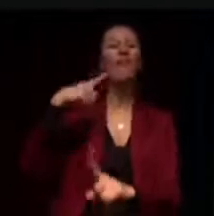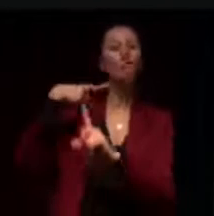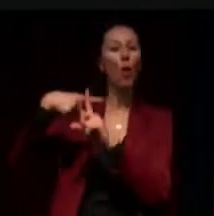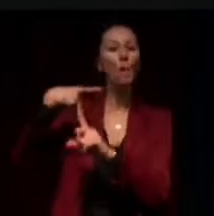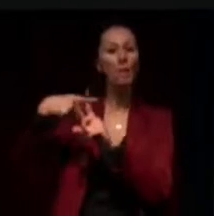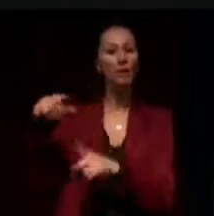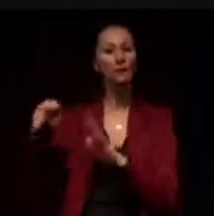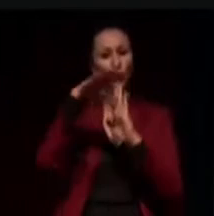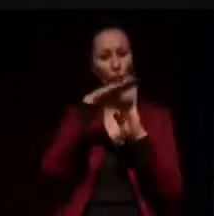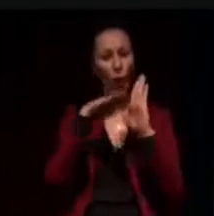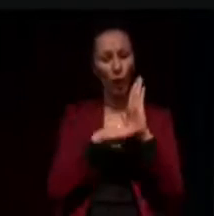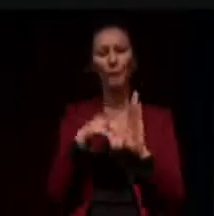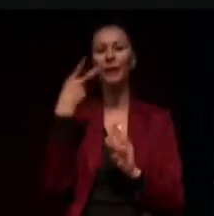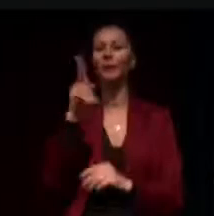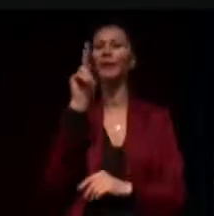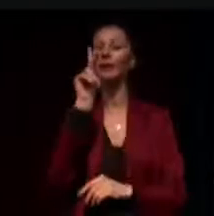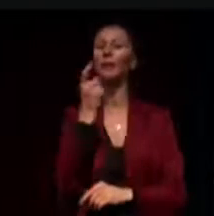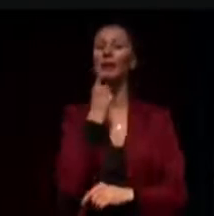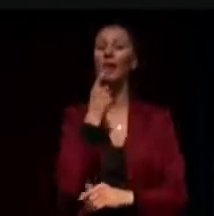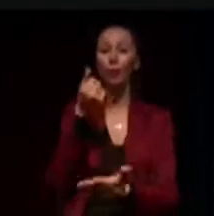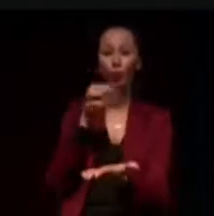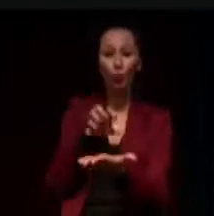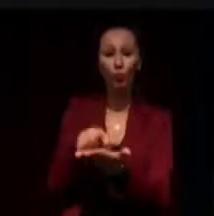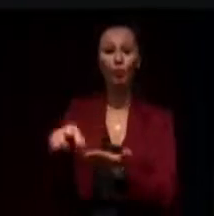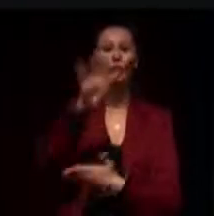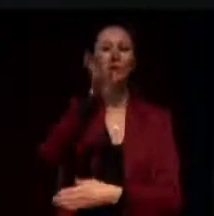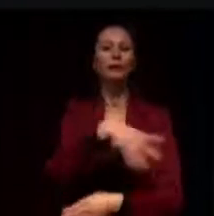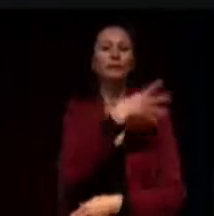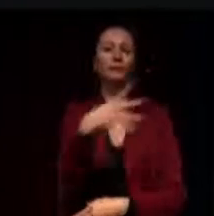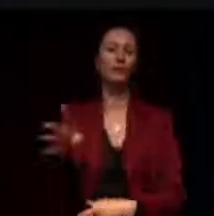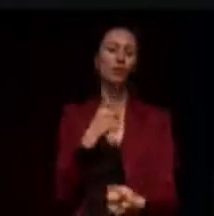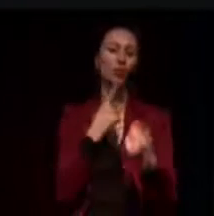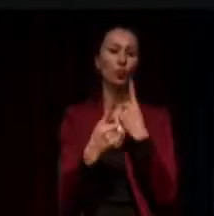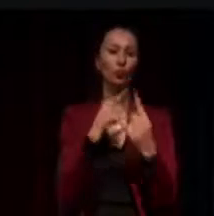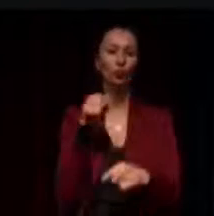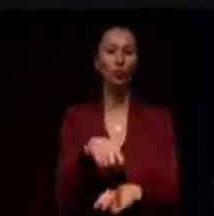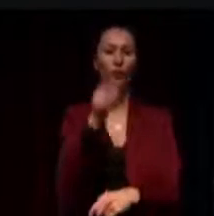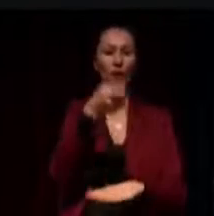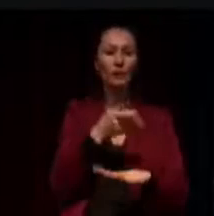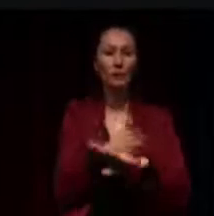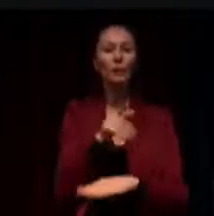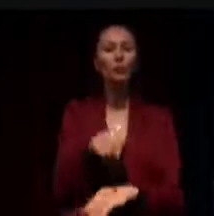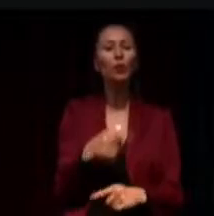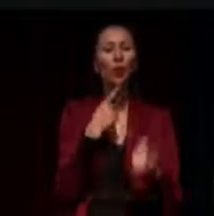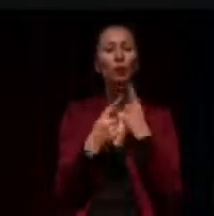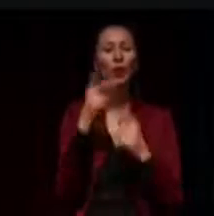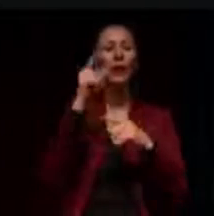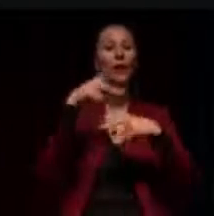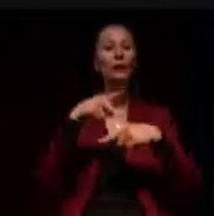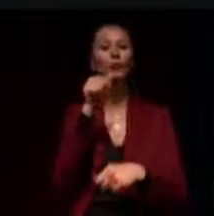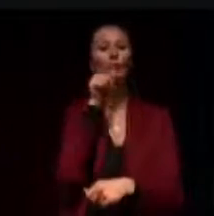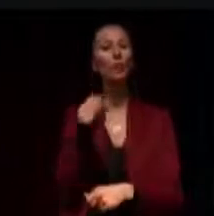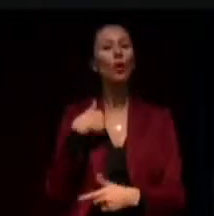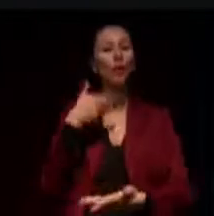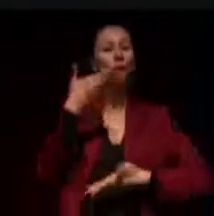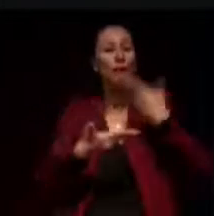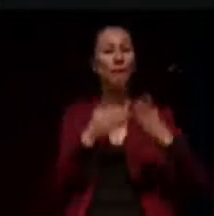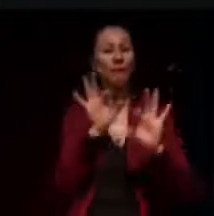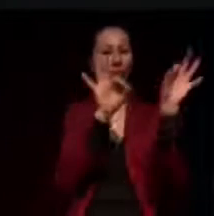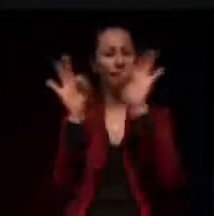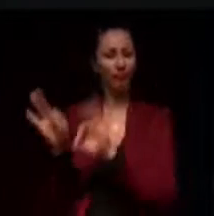performans programını, 2021 yılı bütçe taslağını konuşacağız. Aslında bunu konuşurken İSTU'da da dile getirdiğimiz